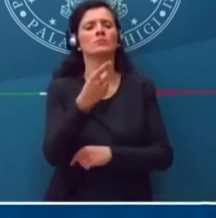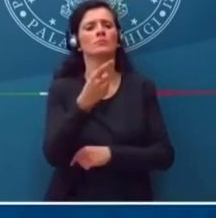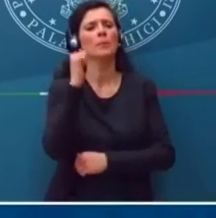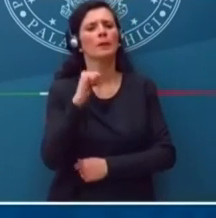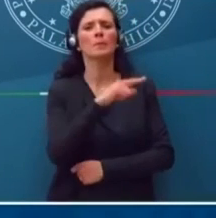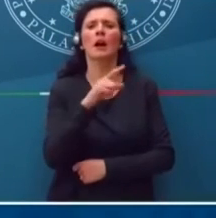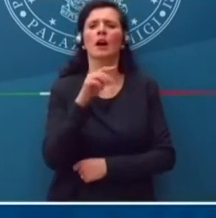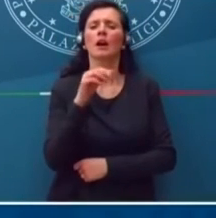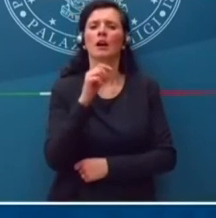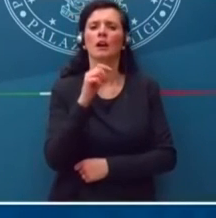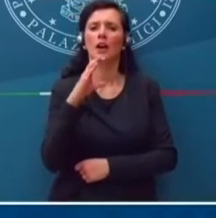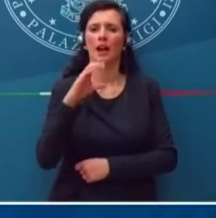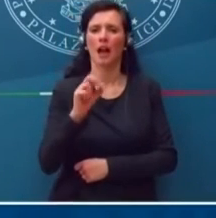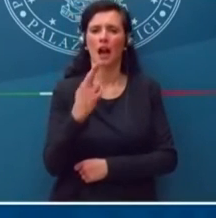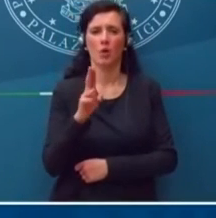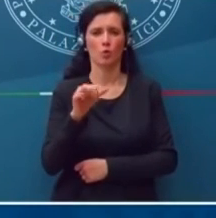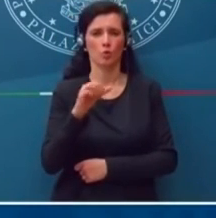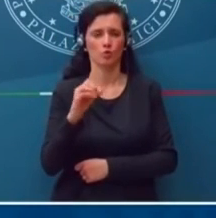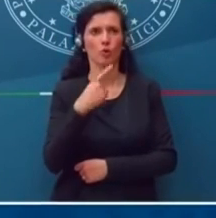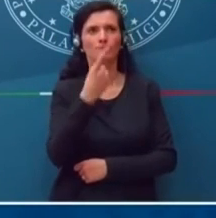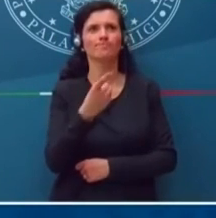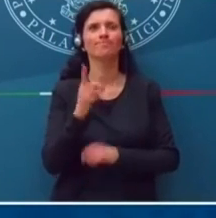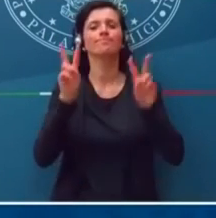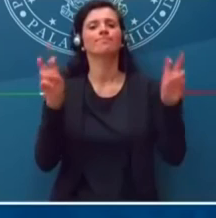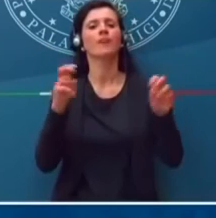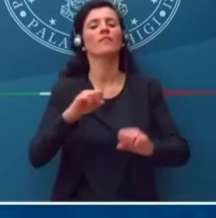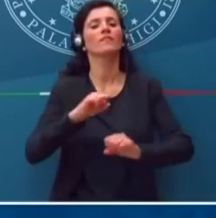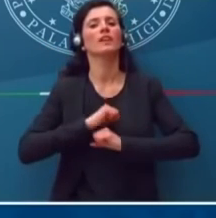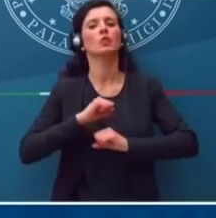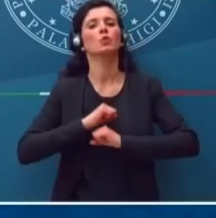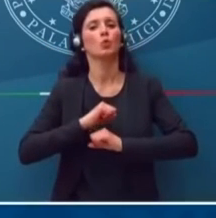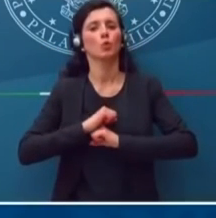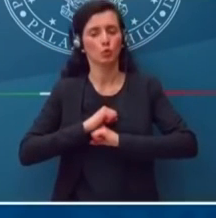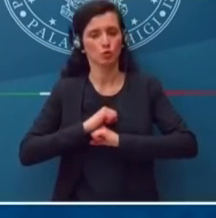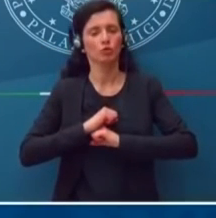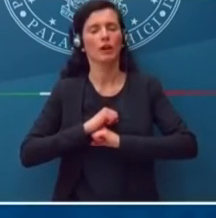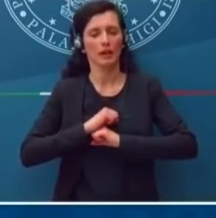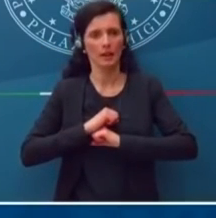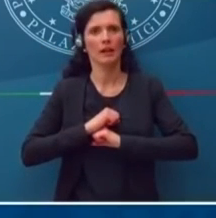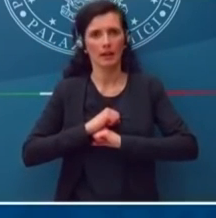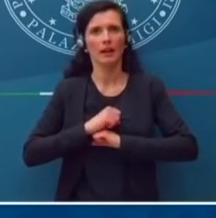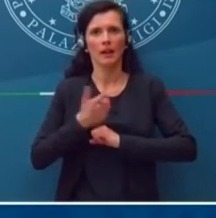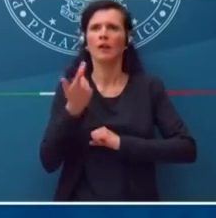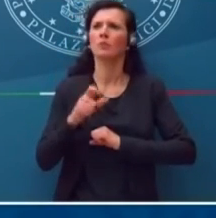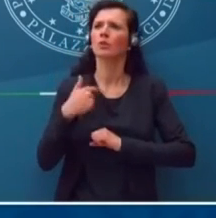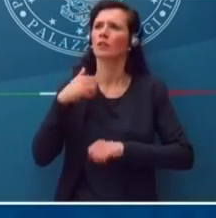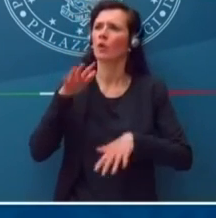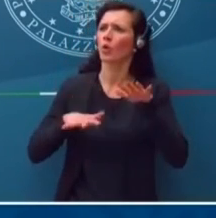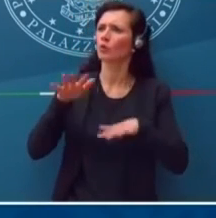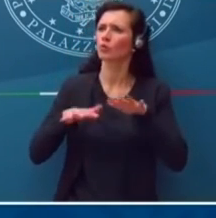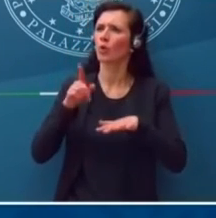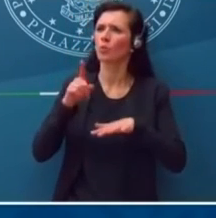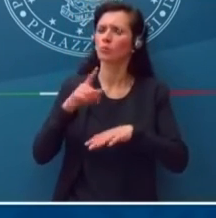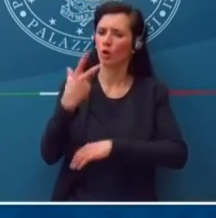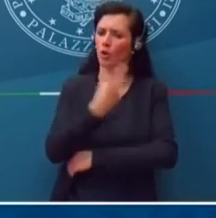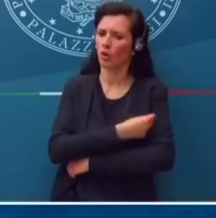sulla fiducia. Di fatto si è addirittura dubitato a un certo punto della sicurezza dei vaccini perché